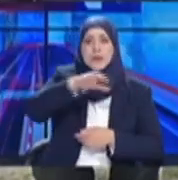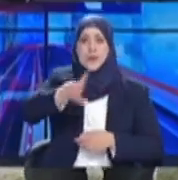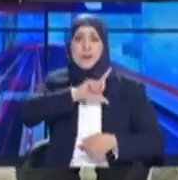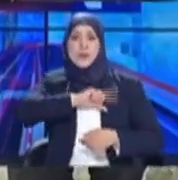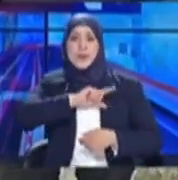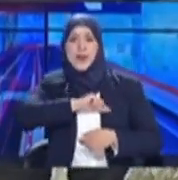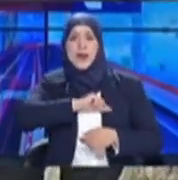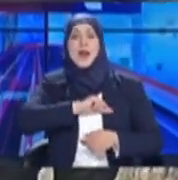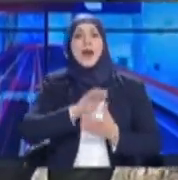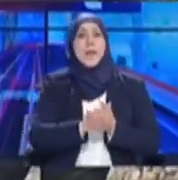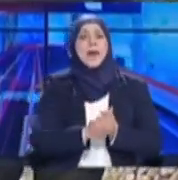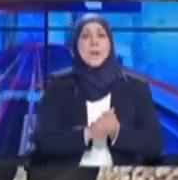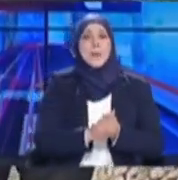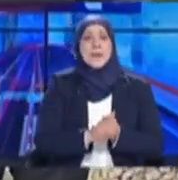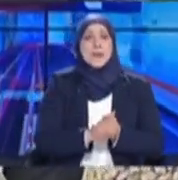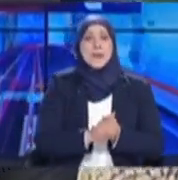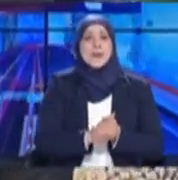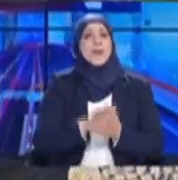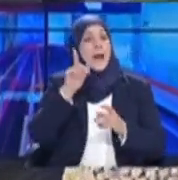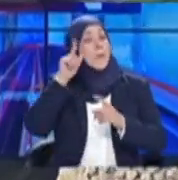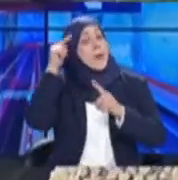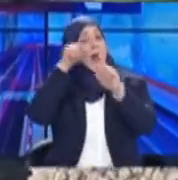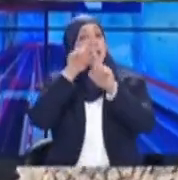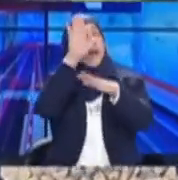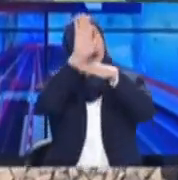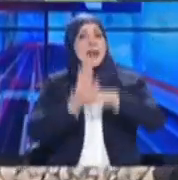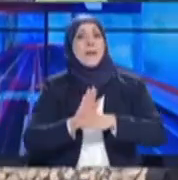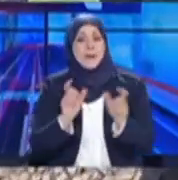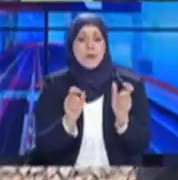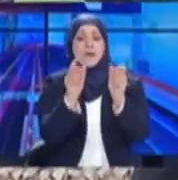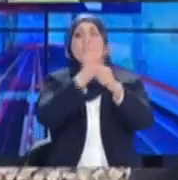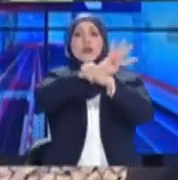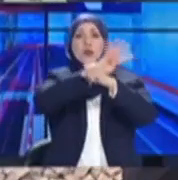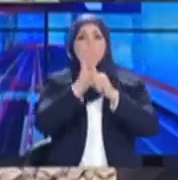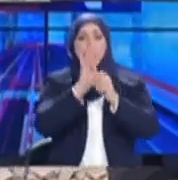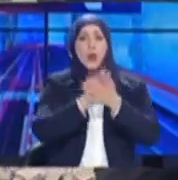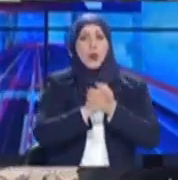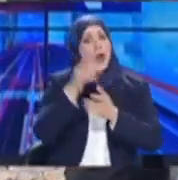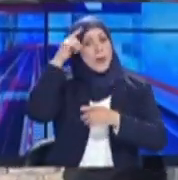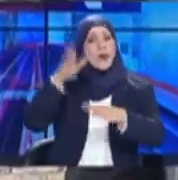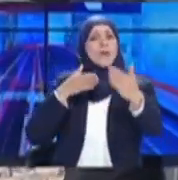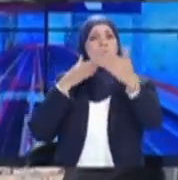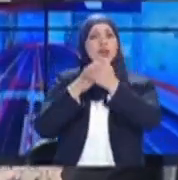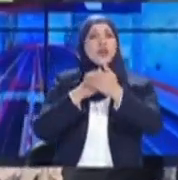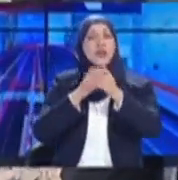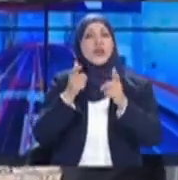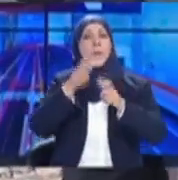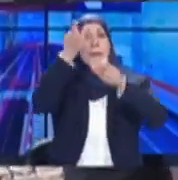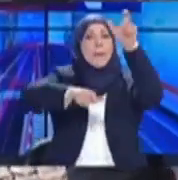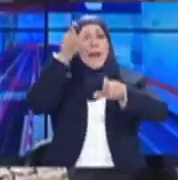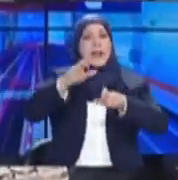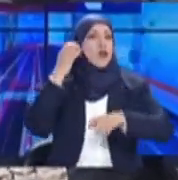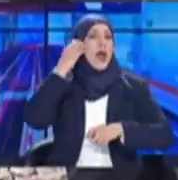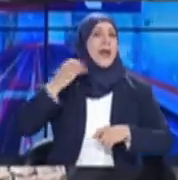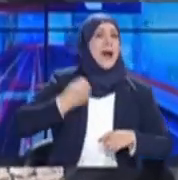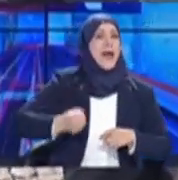في المراكز التاخر اه للوقايه يذكرون او ايضا للوقايه والتصدي هي ال العناصر الارهابيه او مظاهر